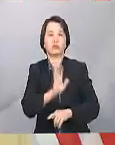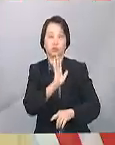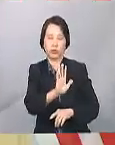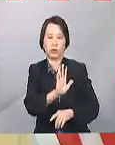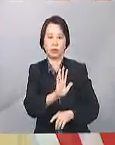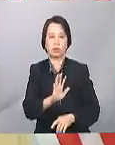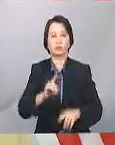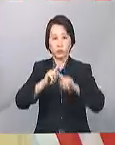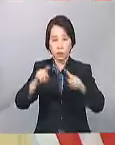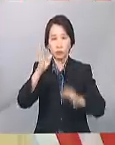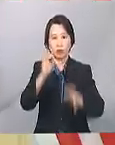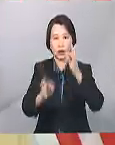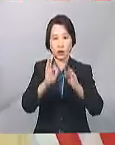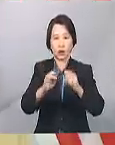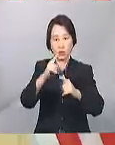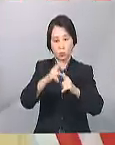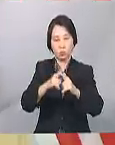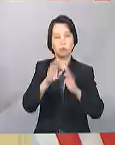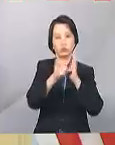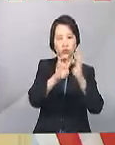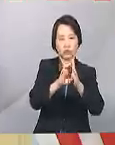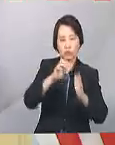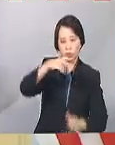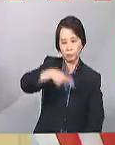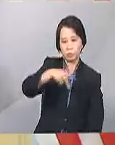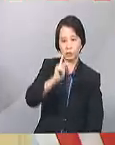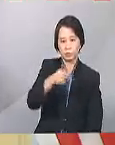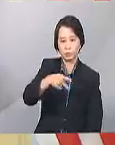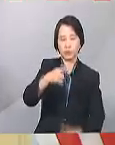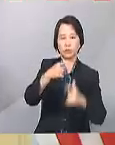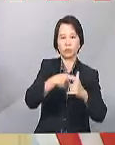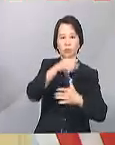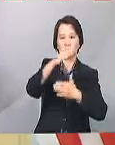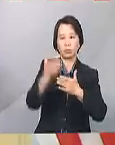kalau bulan tamat, katakan PKP tamat bulan Jun,